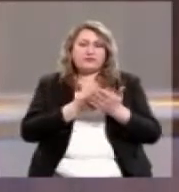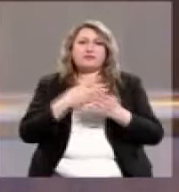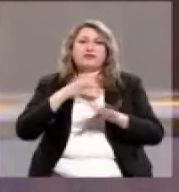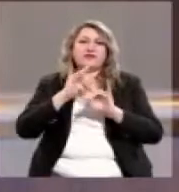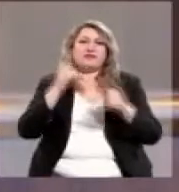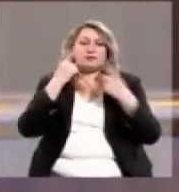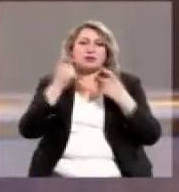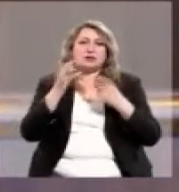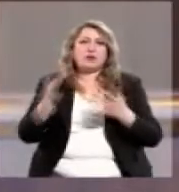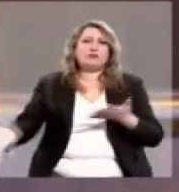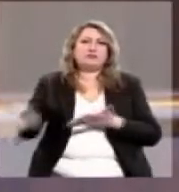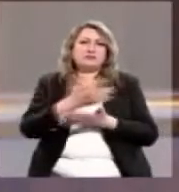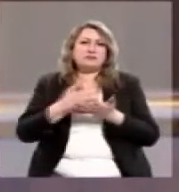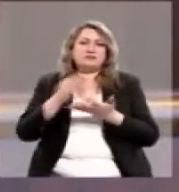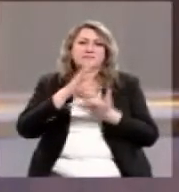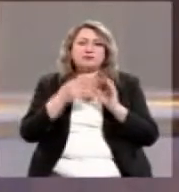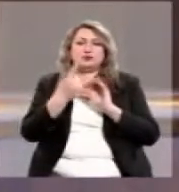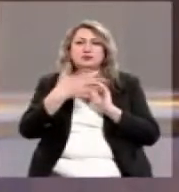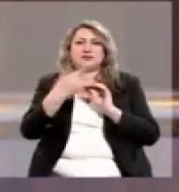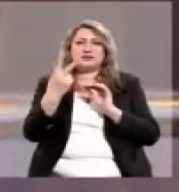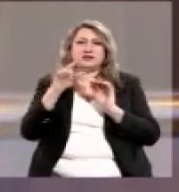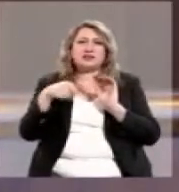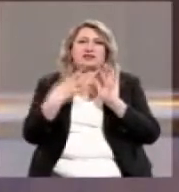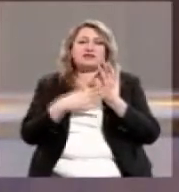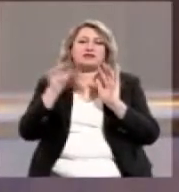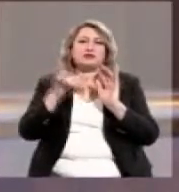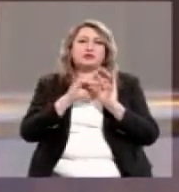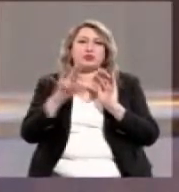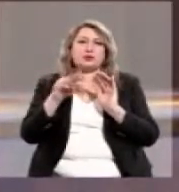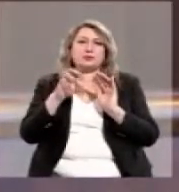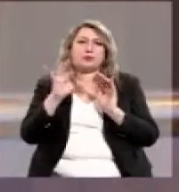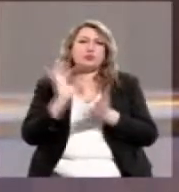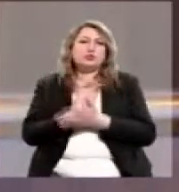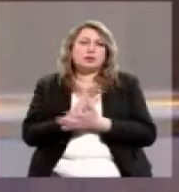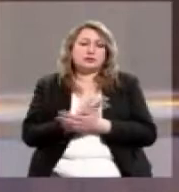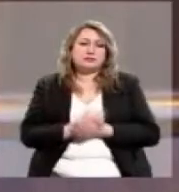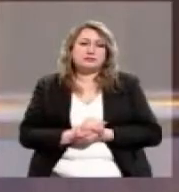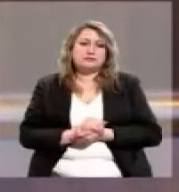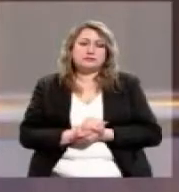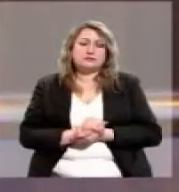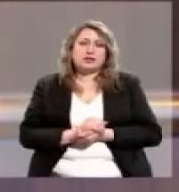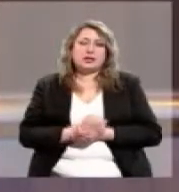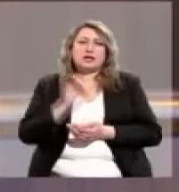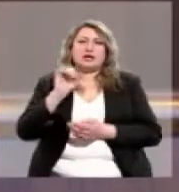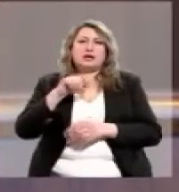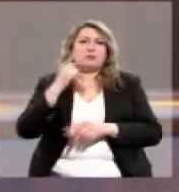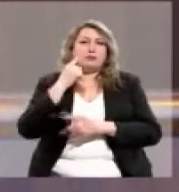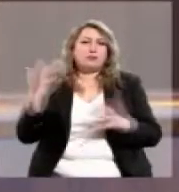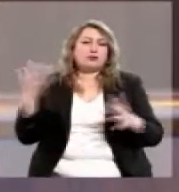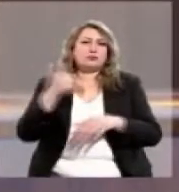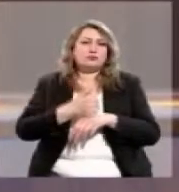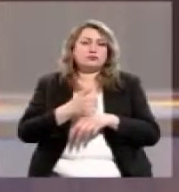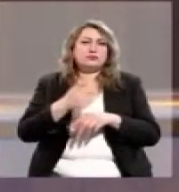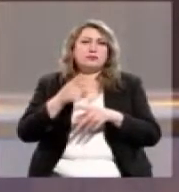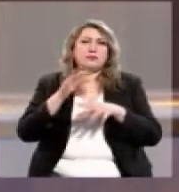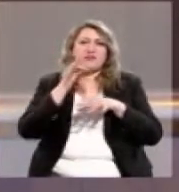информация о вывозе всего 152,9 тысяч тонн ТБО, твердобытовых отходов. Лидером по вывозу мусора в